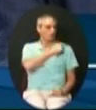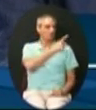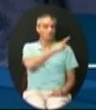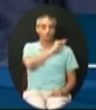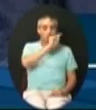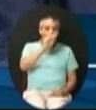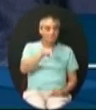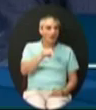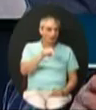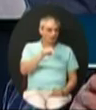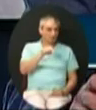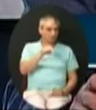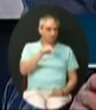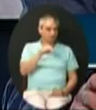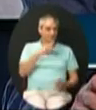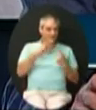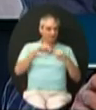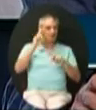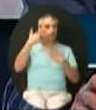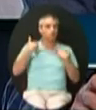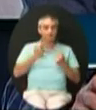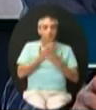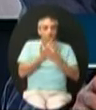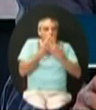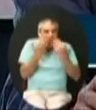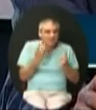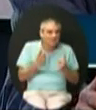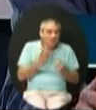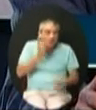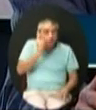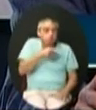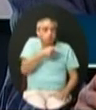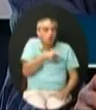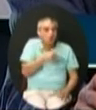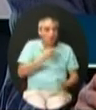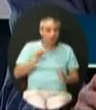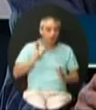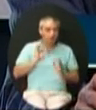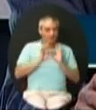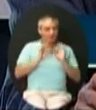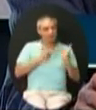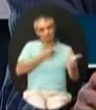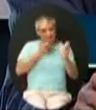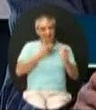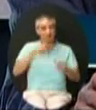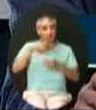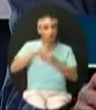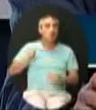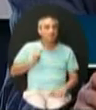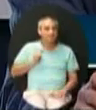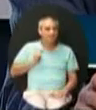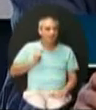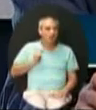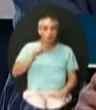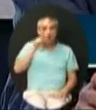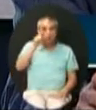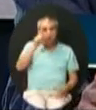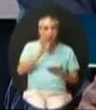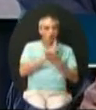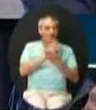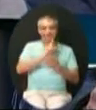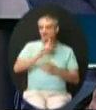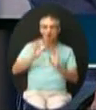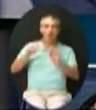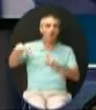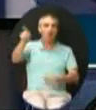בא לוועדת חוץ וביטחון והוא הבהיר שאת הפקודות, פקודות פתיחה באש בצהל, הוא קובע